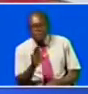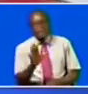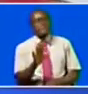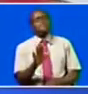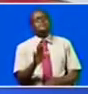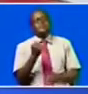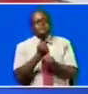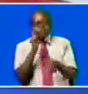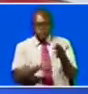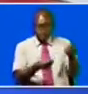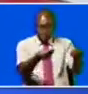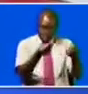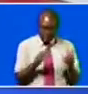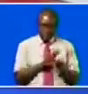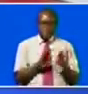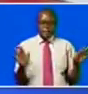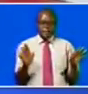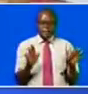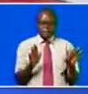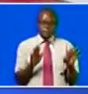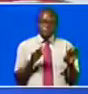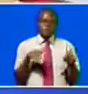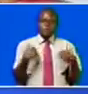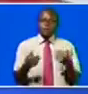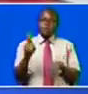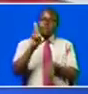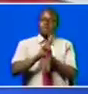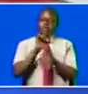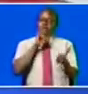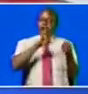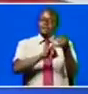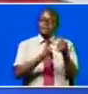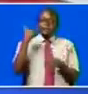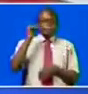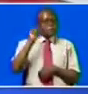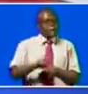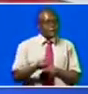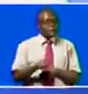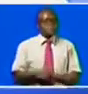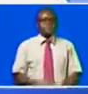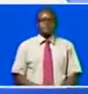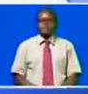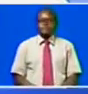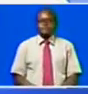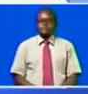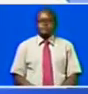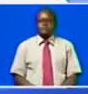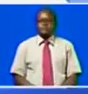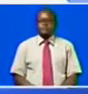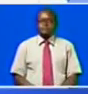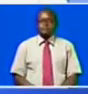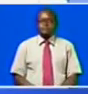hivyo? Ama watu naweza tumia simu ya mume wangu naye pia atumie yangu? Haifai hivyo. Unajua kilobi, simu sio tu